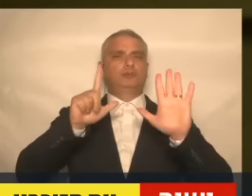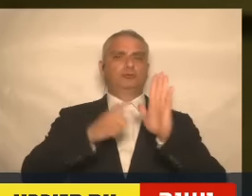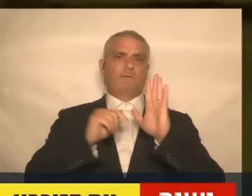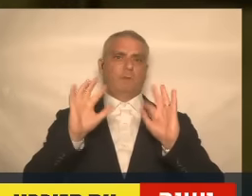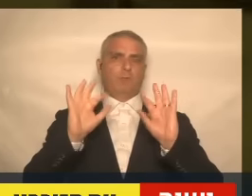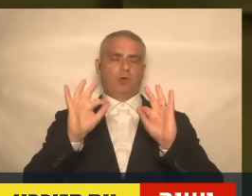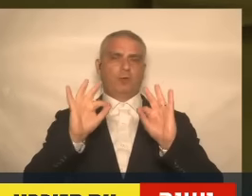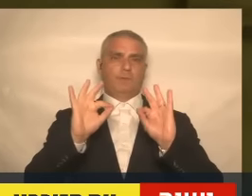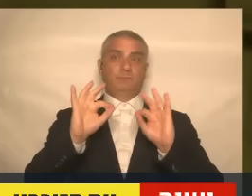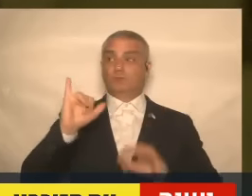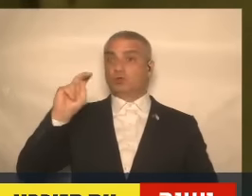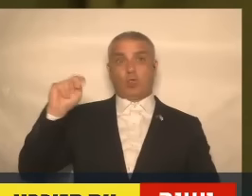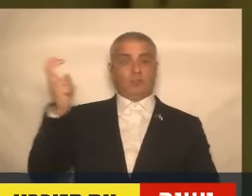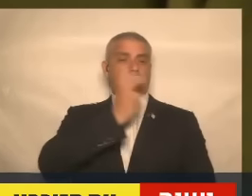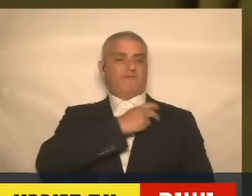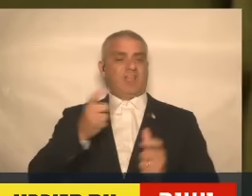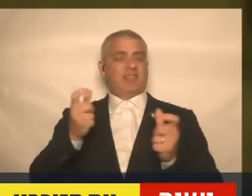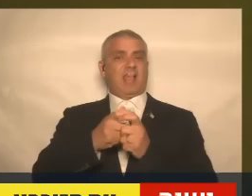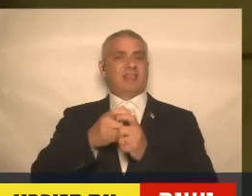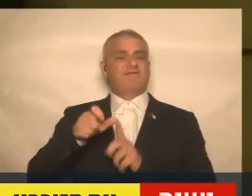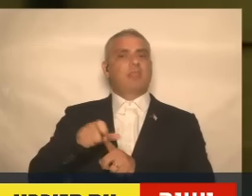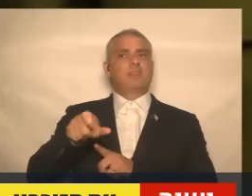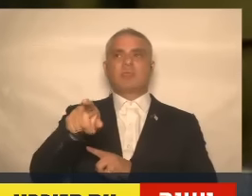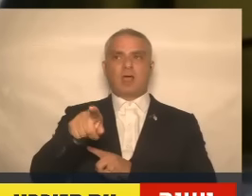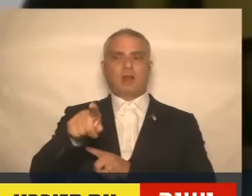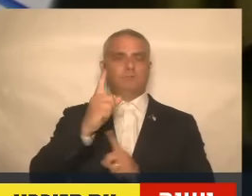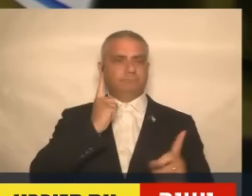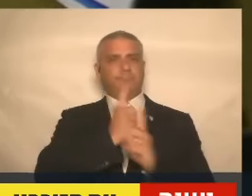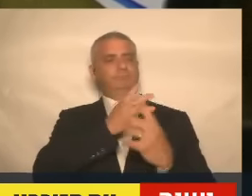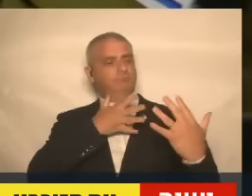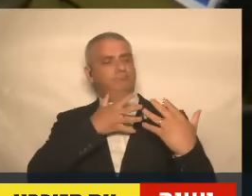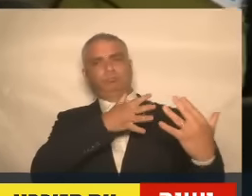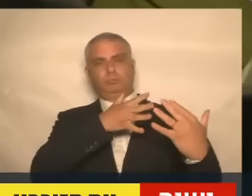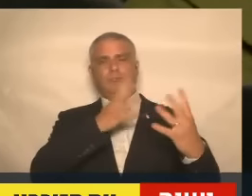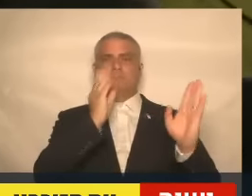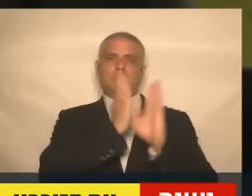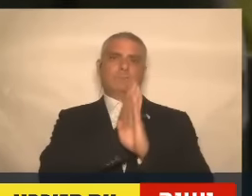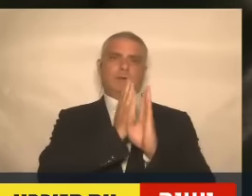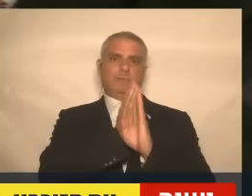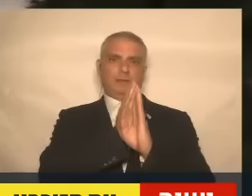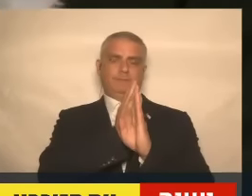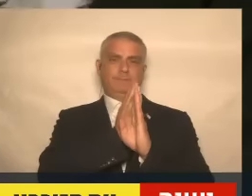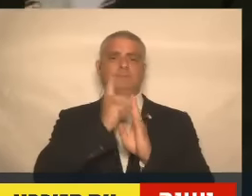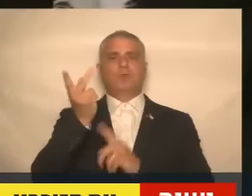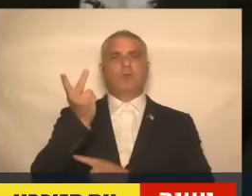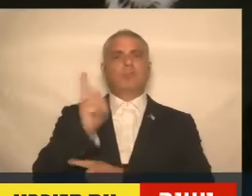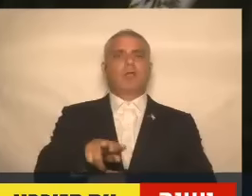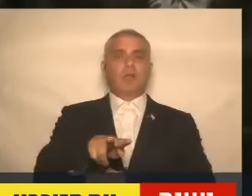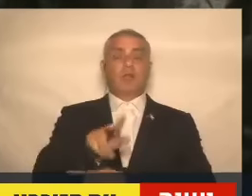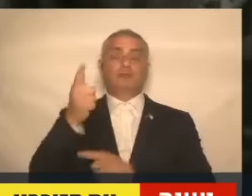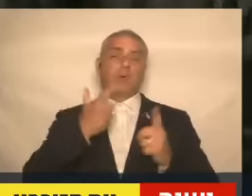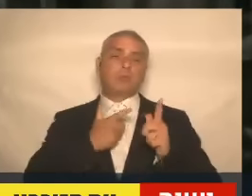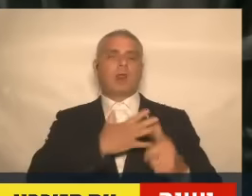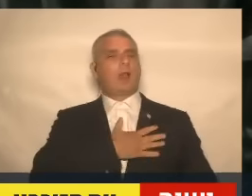7 באוקטובר. יוני, מפקד חטיבת הנחל, נתקל בדרכו דרומה במחבלים. הוא נהרג